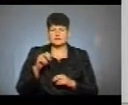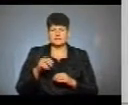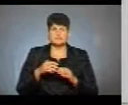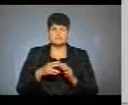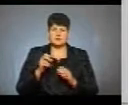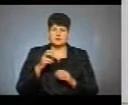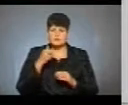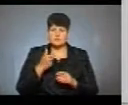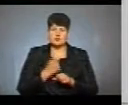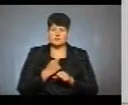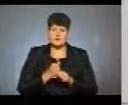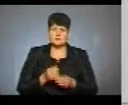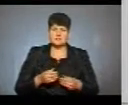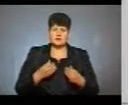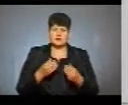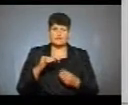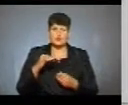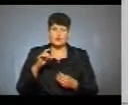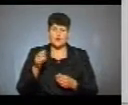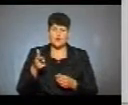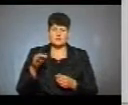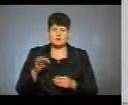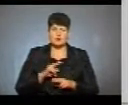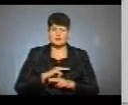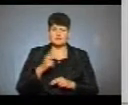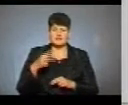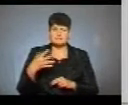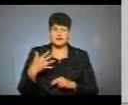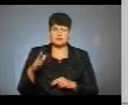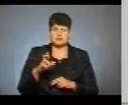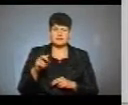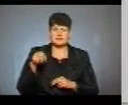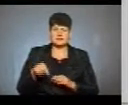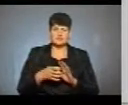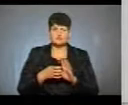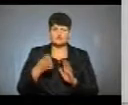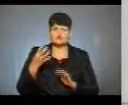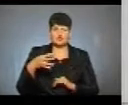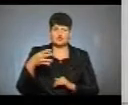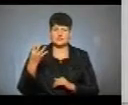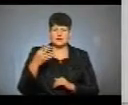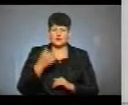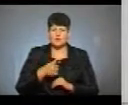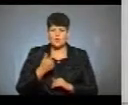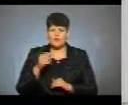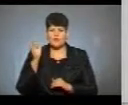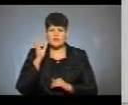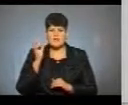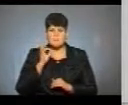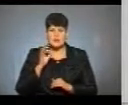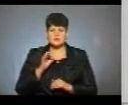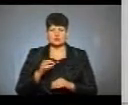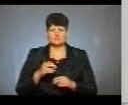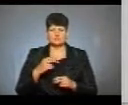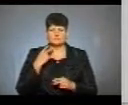серед українців-католиків у Югославії. Помер 25 березня 1944 року в німецькому